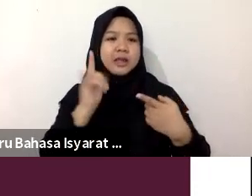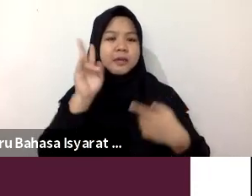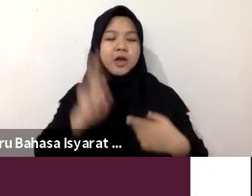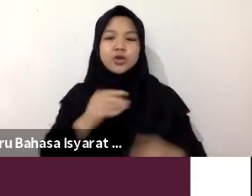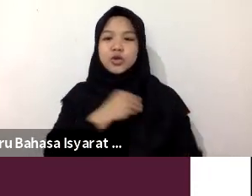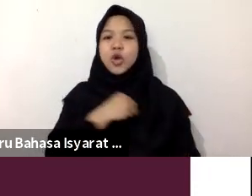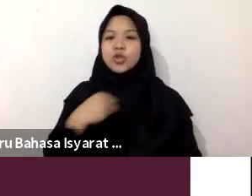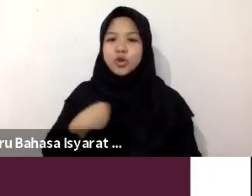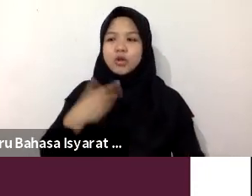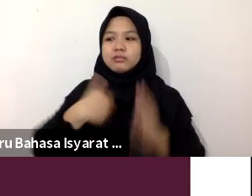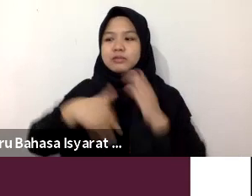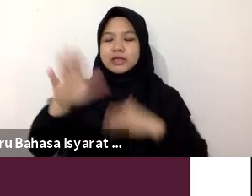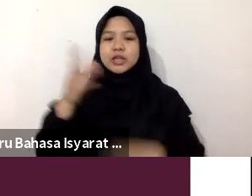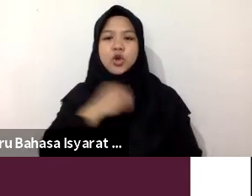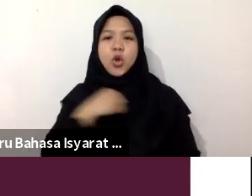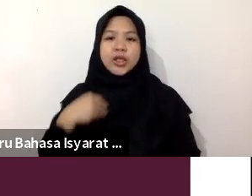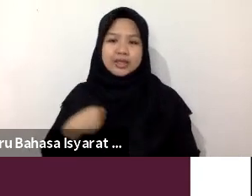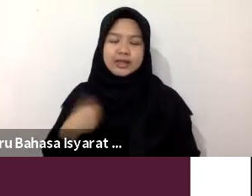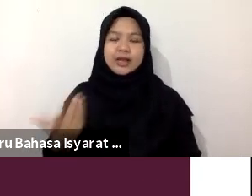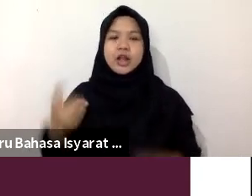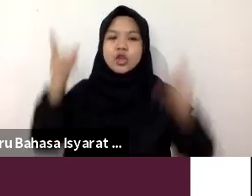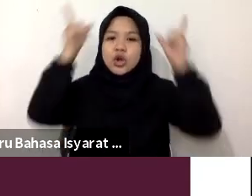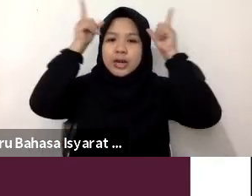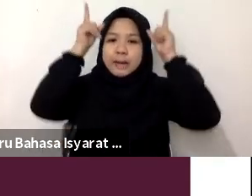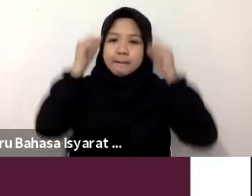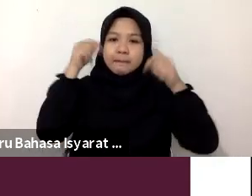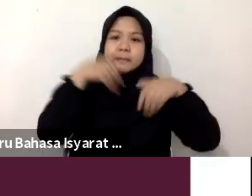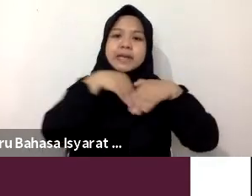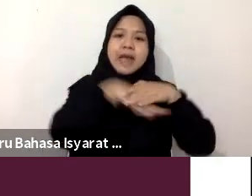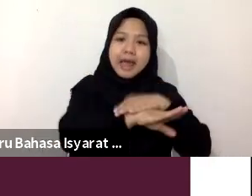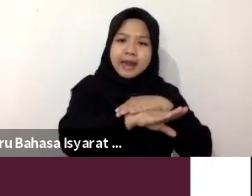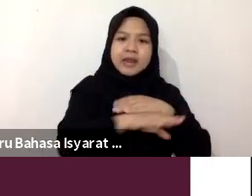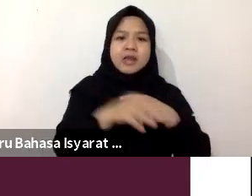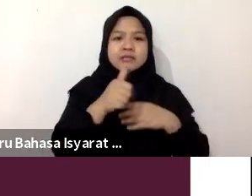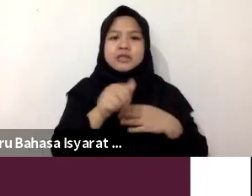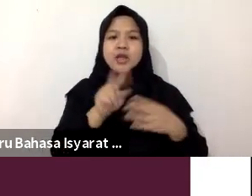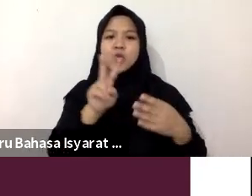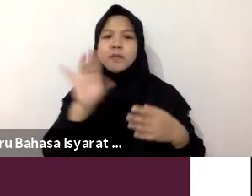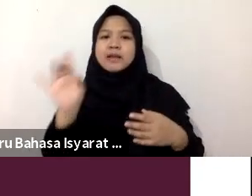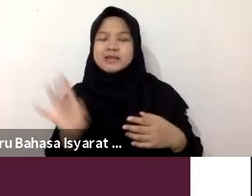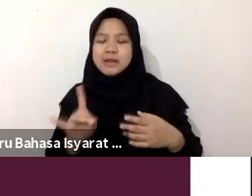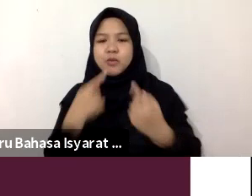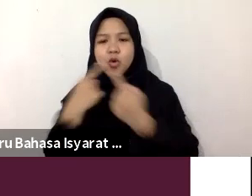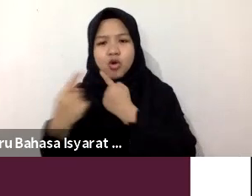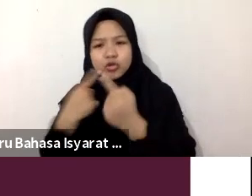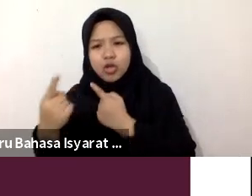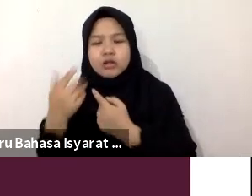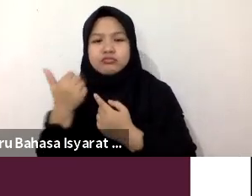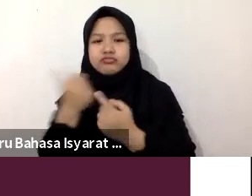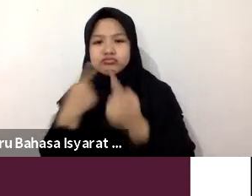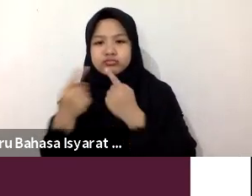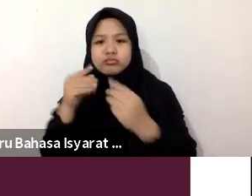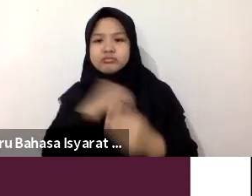ke dokter atau ke bidan gitu ya. Ini bisa 2 macam cara kontrolnya ini atau cara